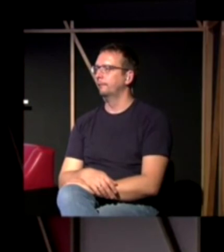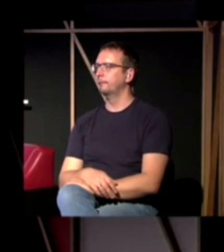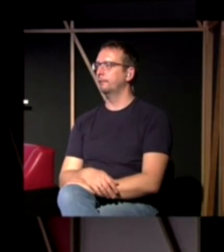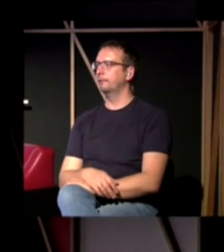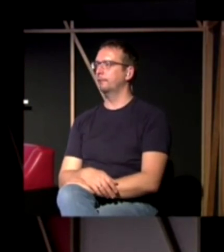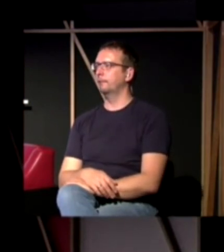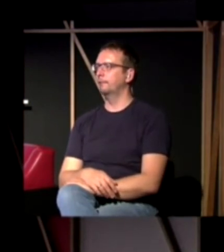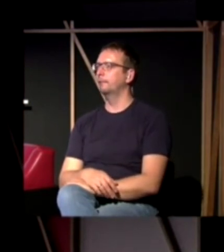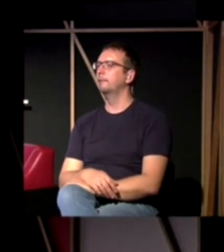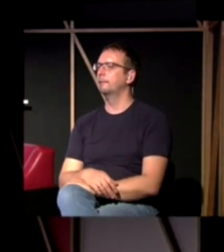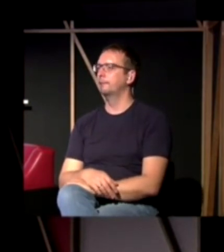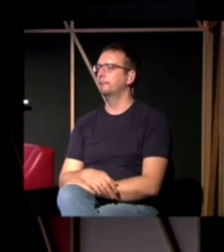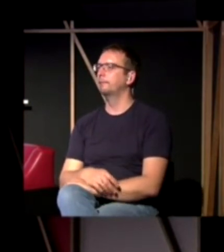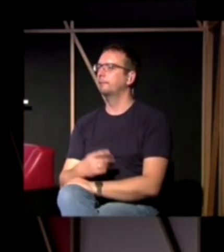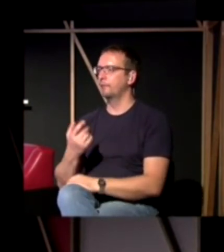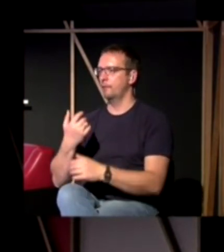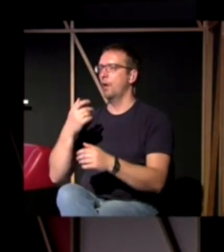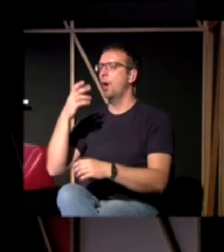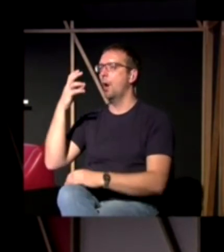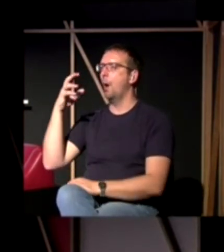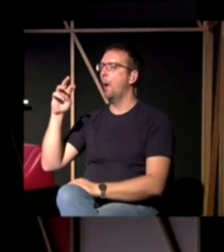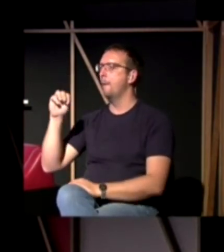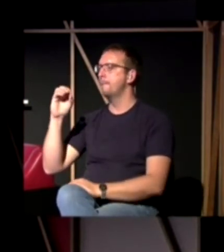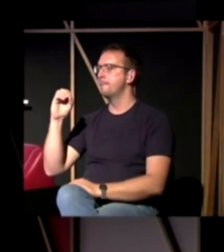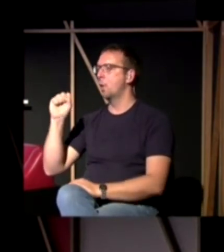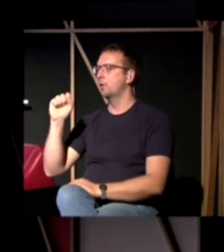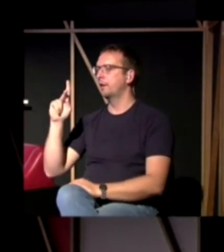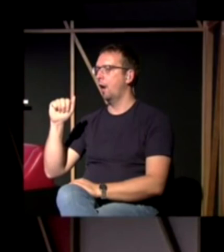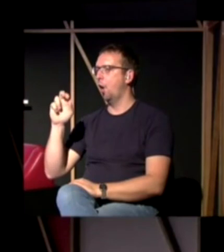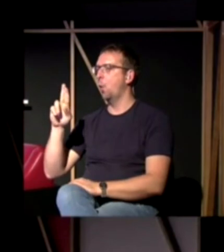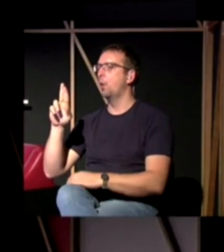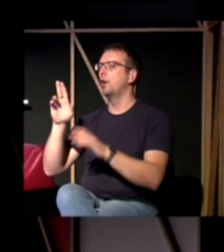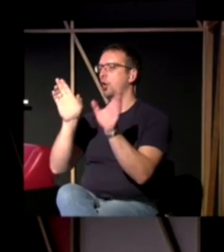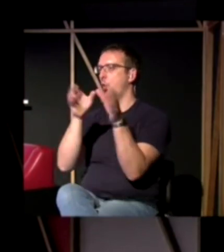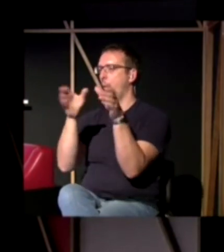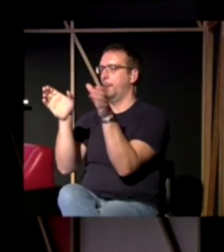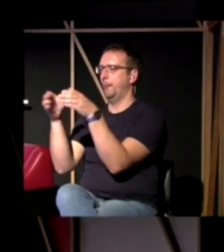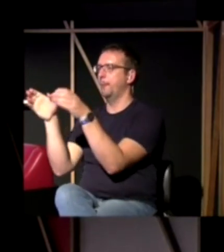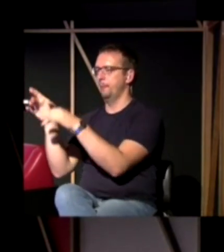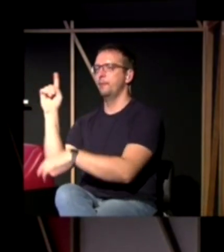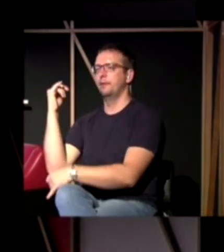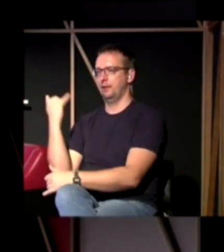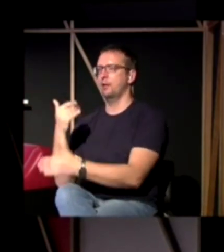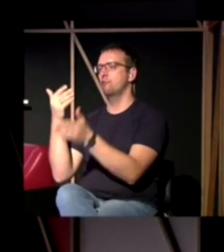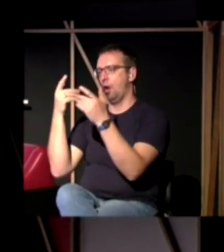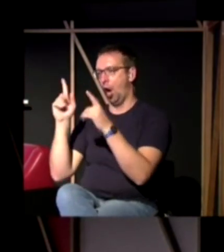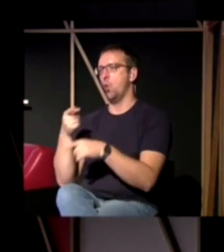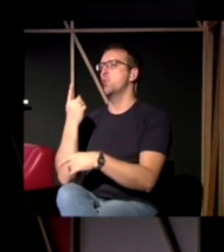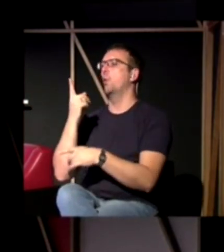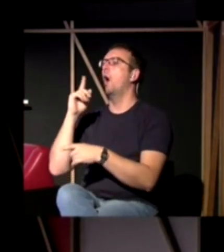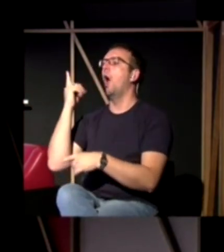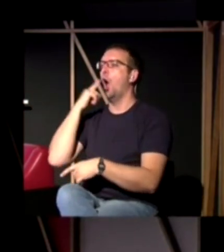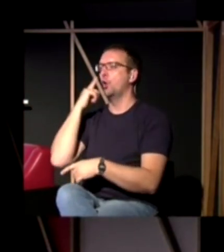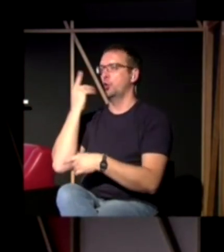говорили, действительно, процесс довольно-таки непростой, и очень важно делать это вместе. Как на одной из